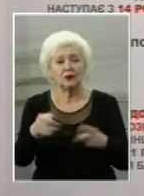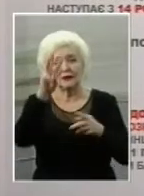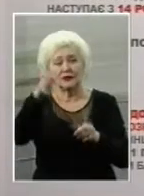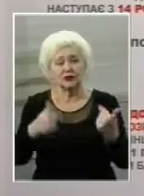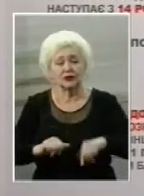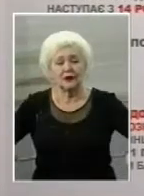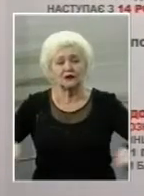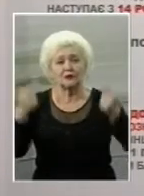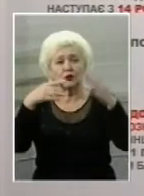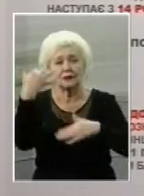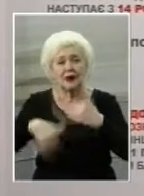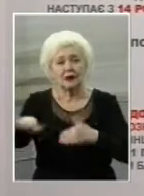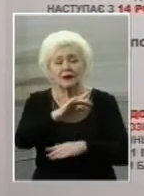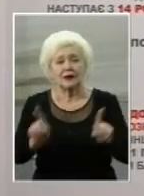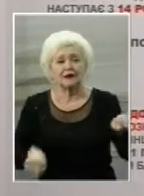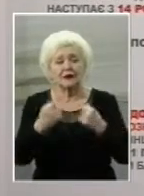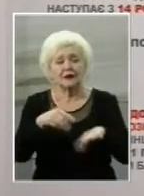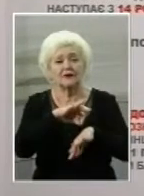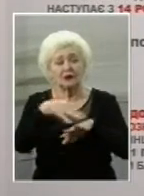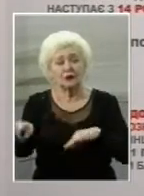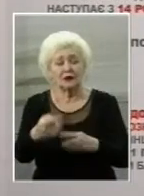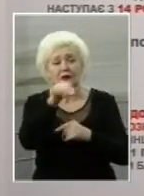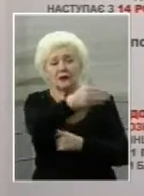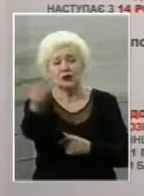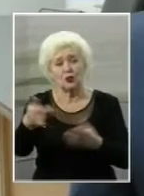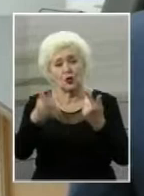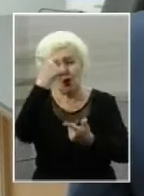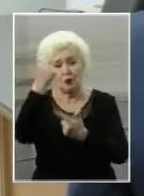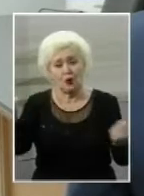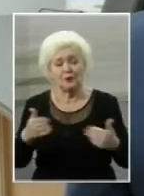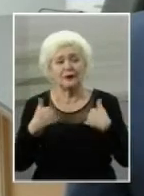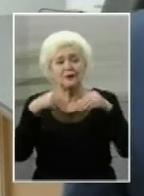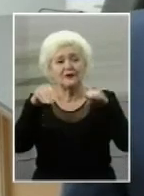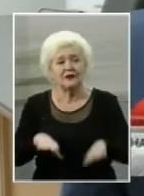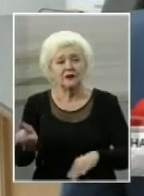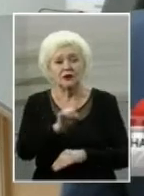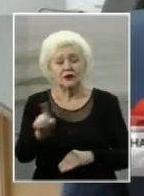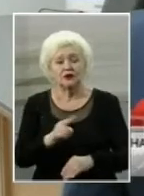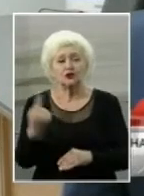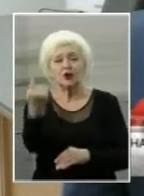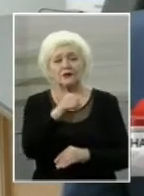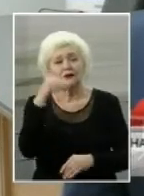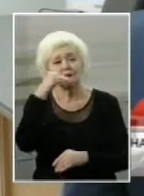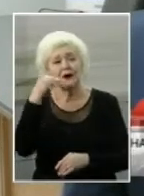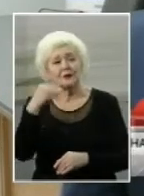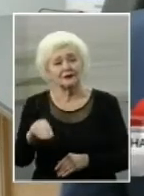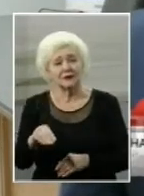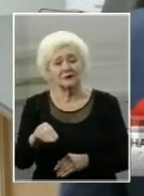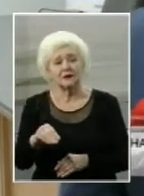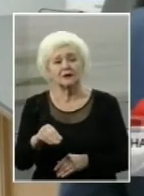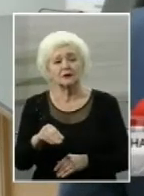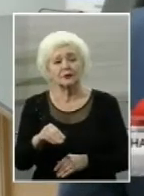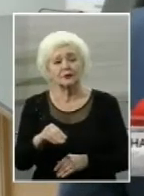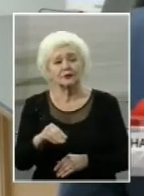на Херсонщині для виявлення булінгу та його попередження. Ми вирішили, що одним із ефективних